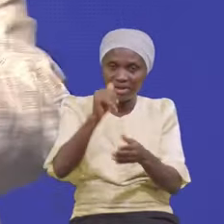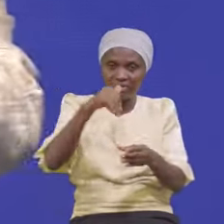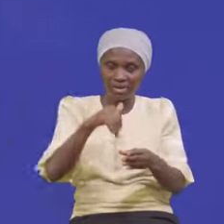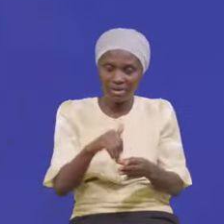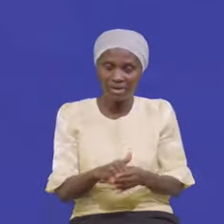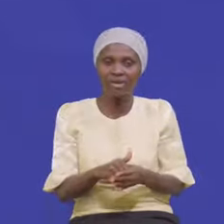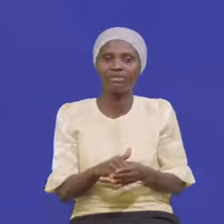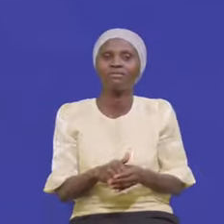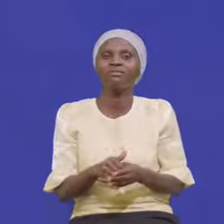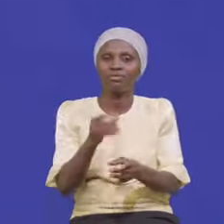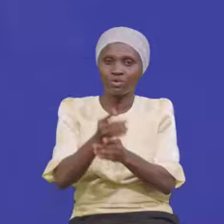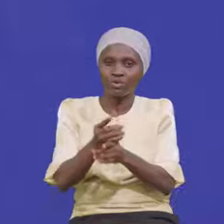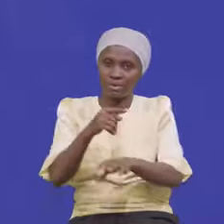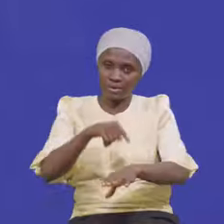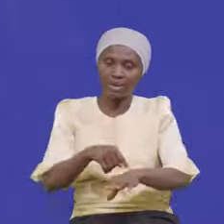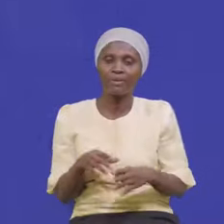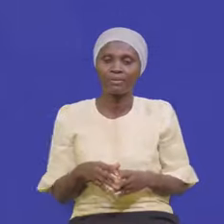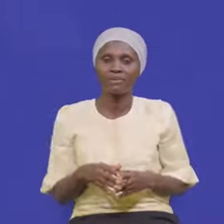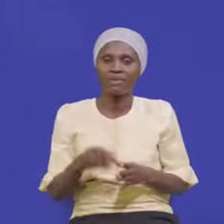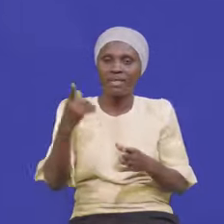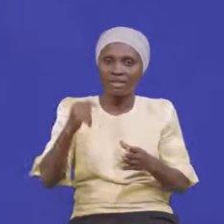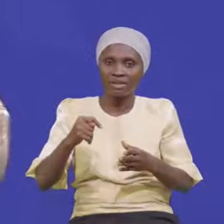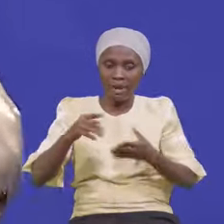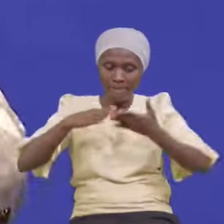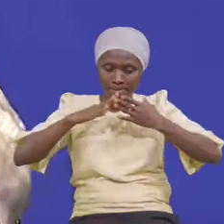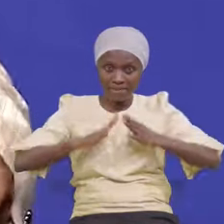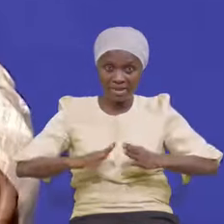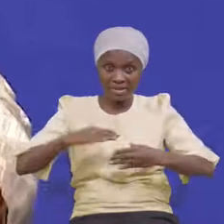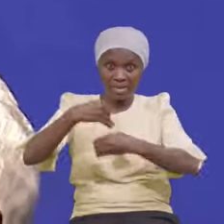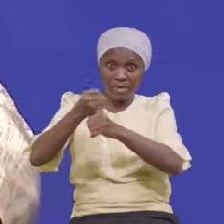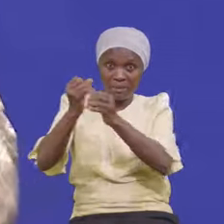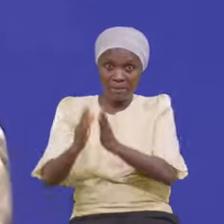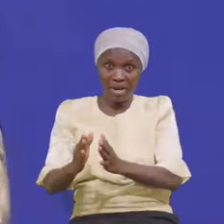ఆయన ప్రత్యక్షపరచబడ్డాడు. The mediator between God